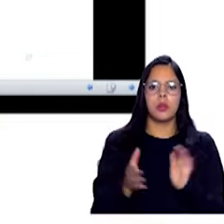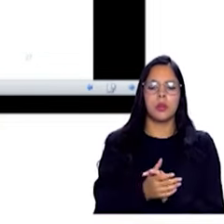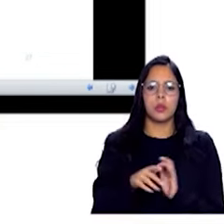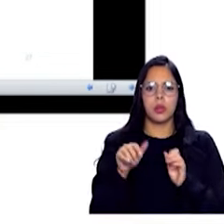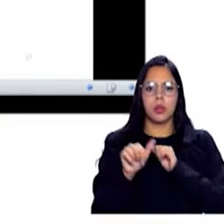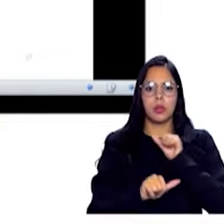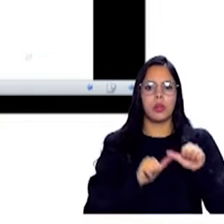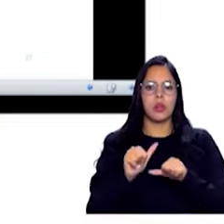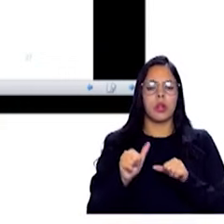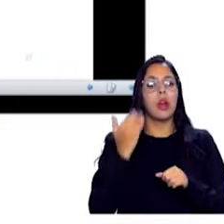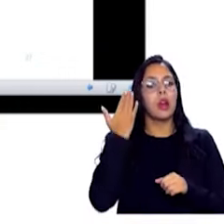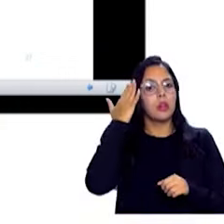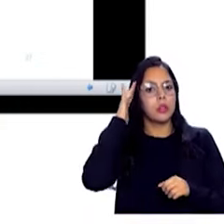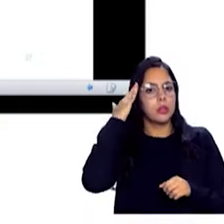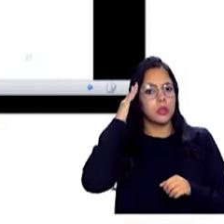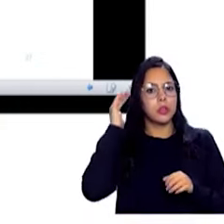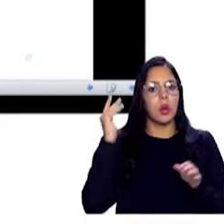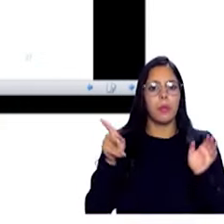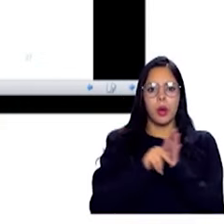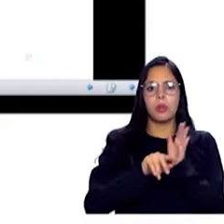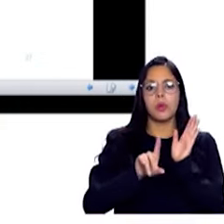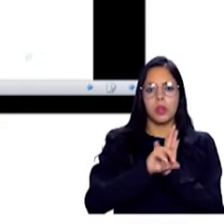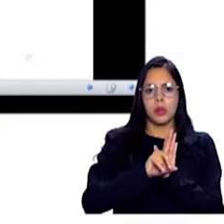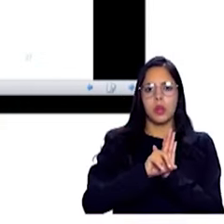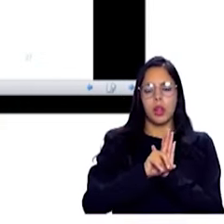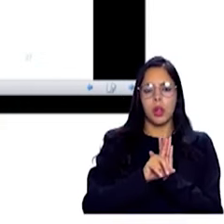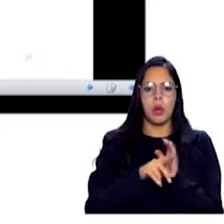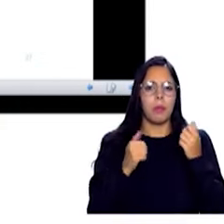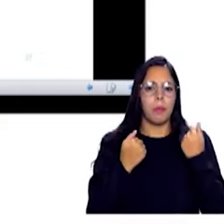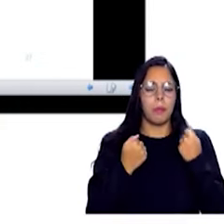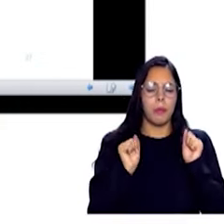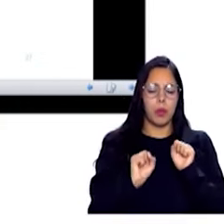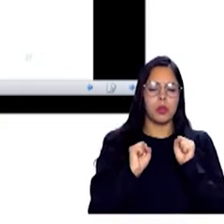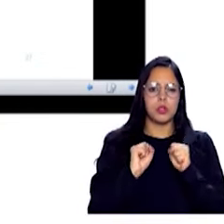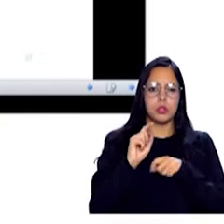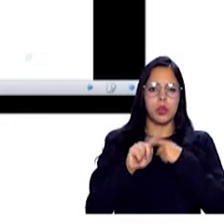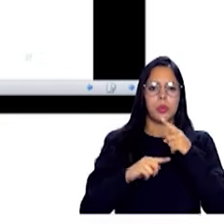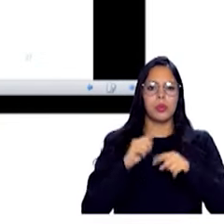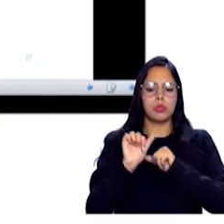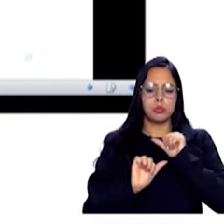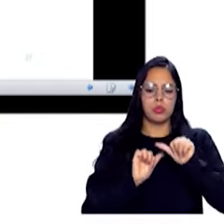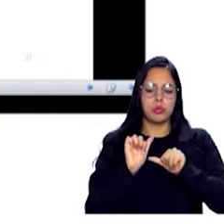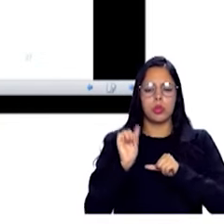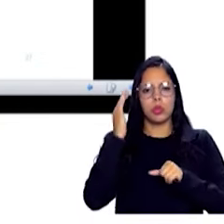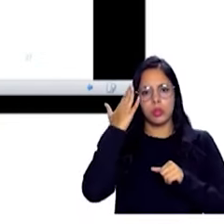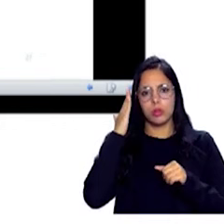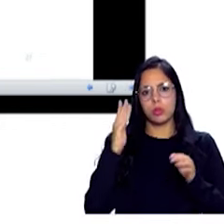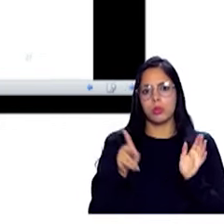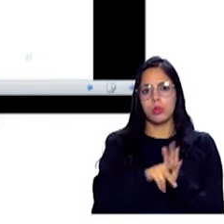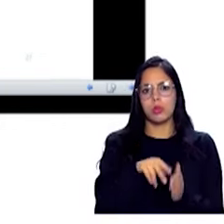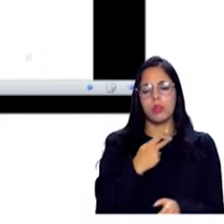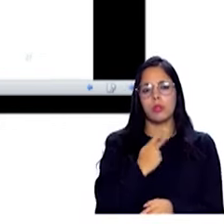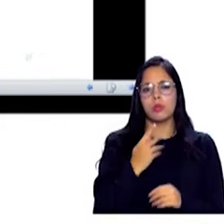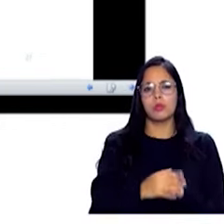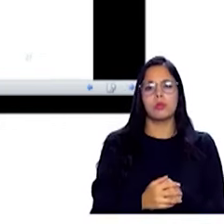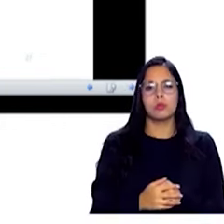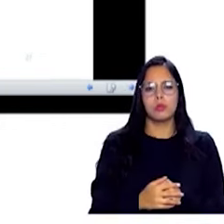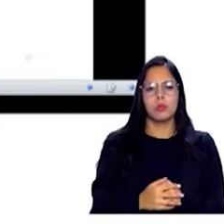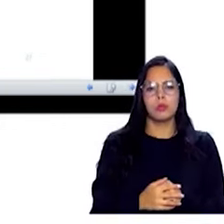Norma in sostanza Il rinvio pregiudiziale non pu servire per provocare un overruling Della corte di